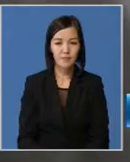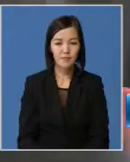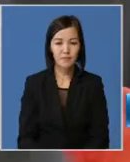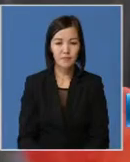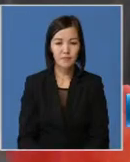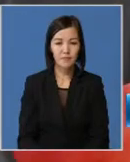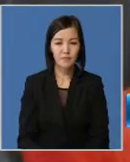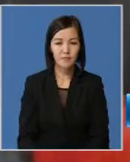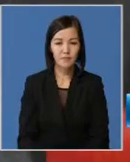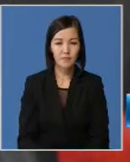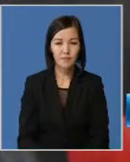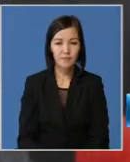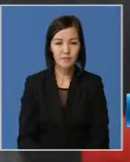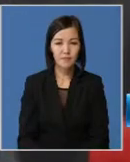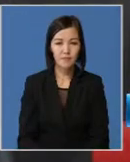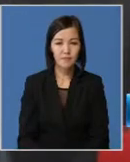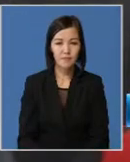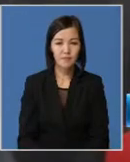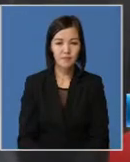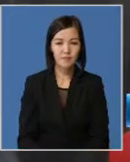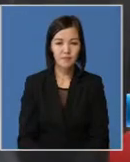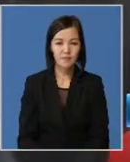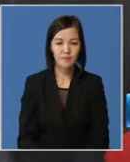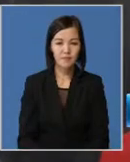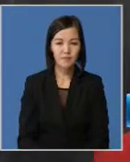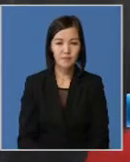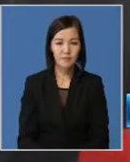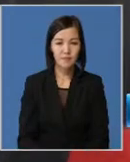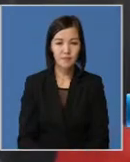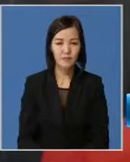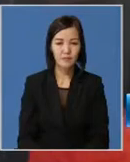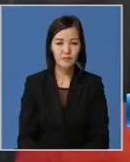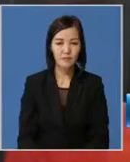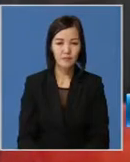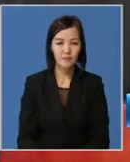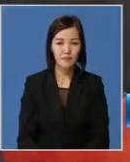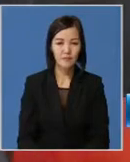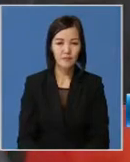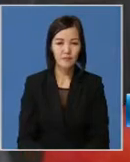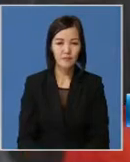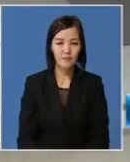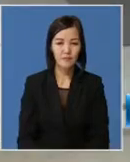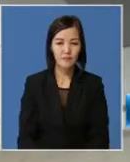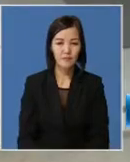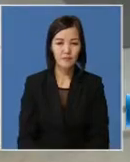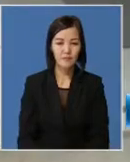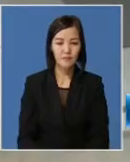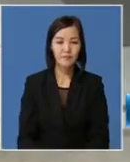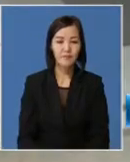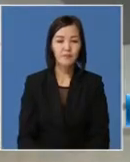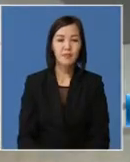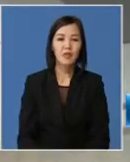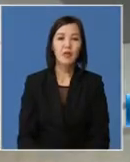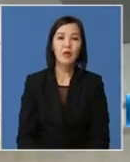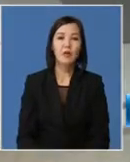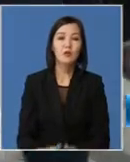Жер жанаты жетісу батырлармен ақындар мекені деп төс көрдіңіз. Әулиеатаға аялдаған